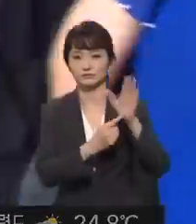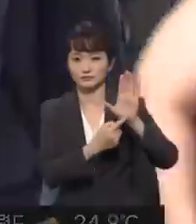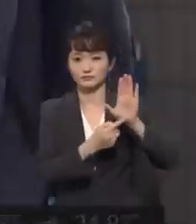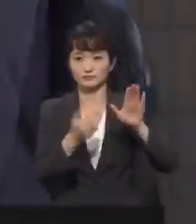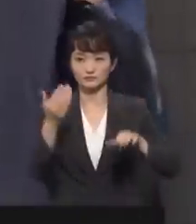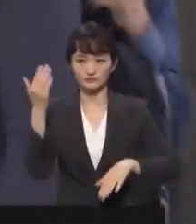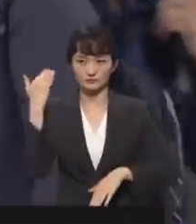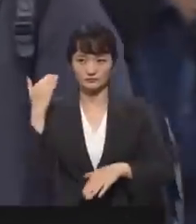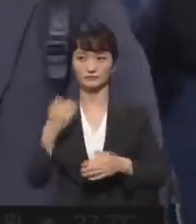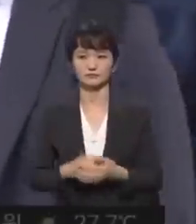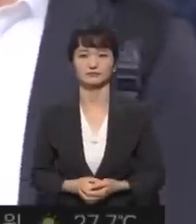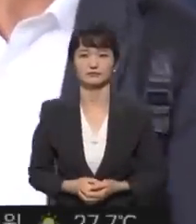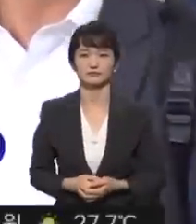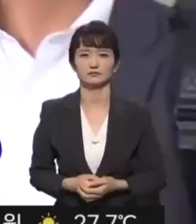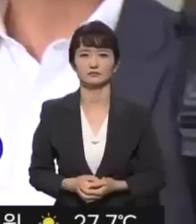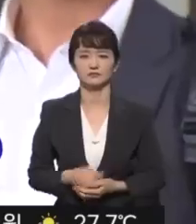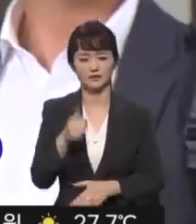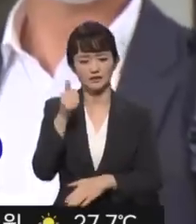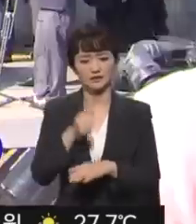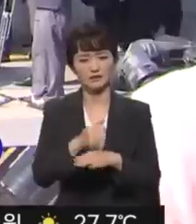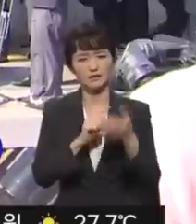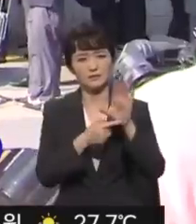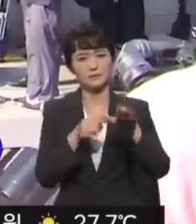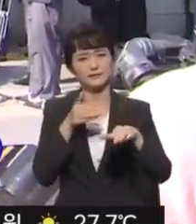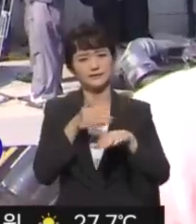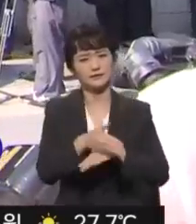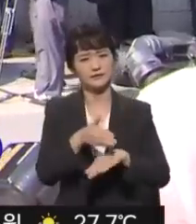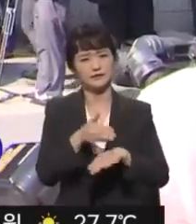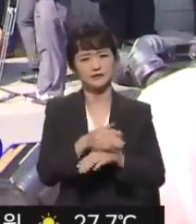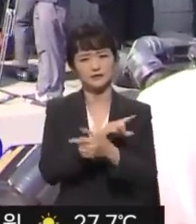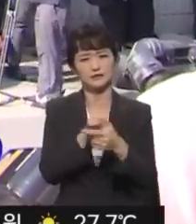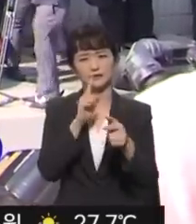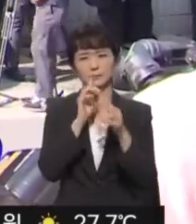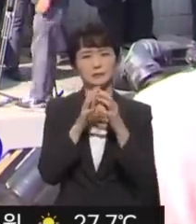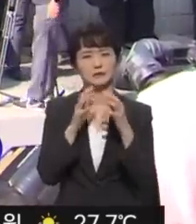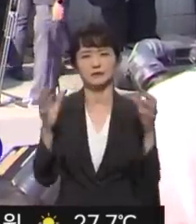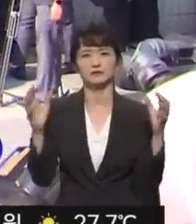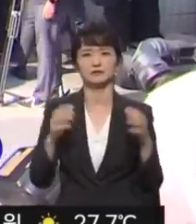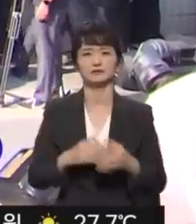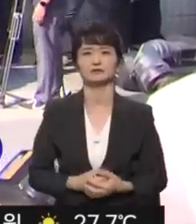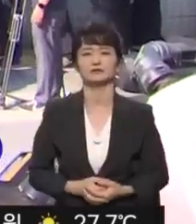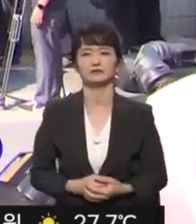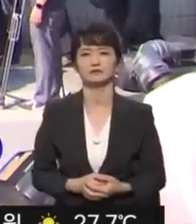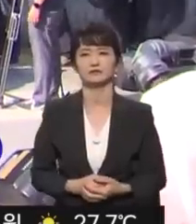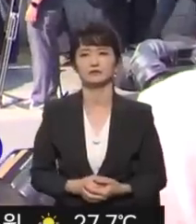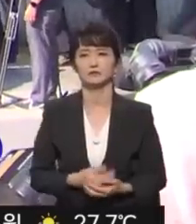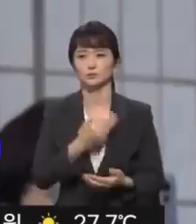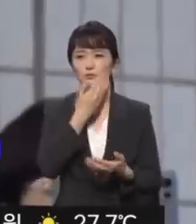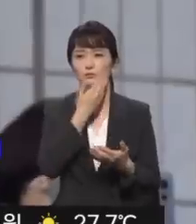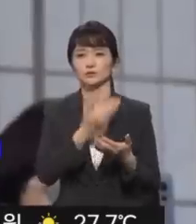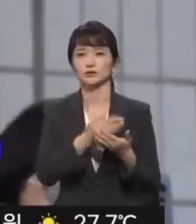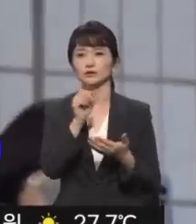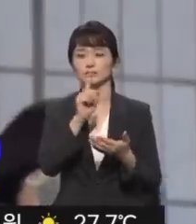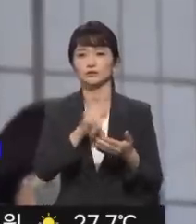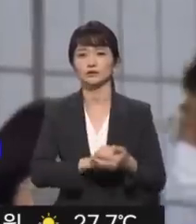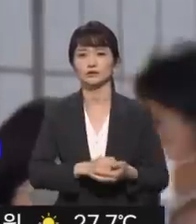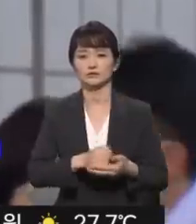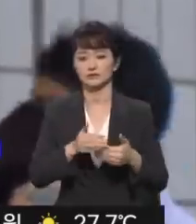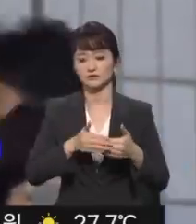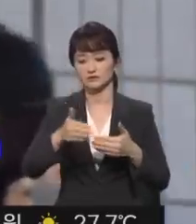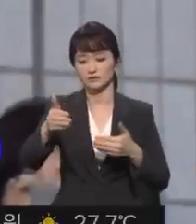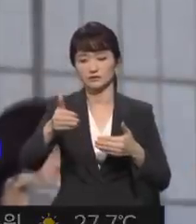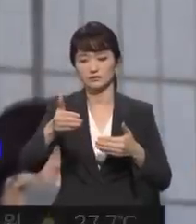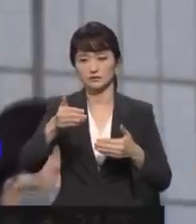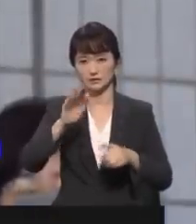동안에도 사실 뭐 다소 늦어지는 거 아니냐 이러면서 뭐 여러가지 말들이 많았는데 사실 핵심은 저희 차 하자와 내용